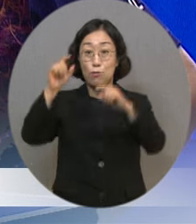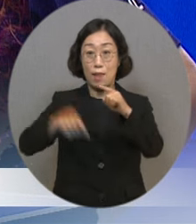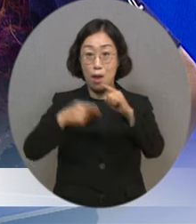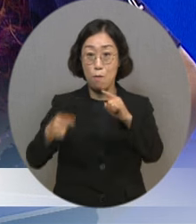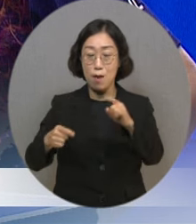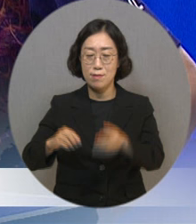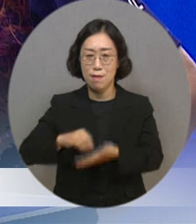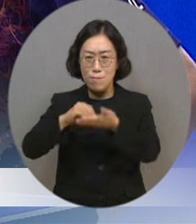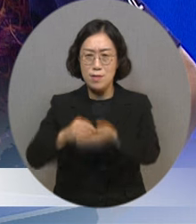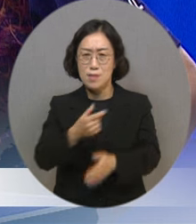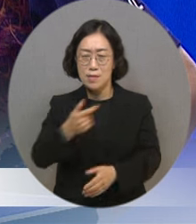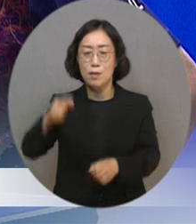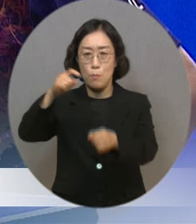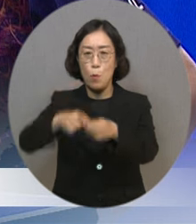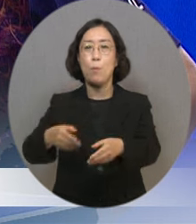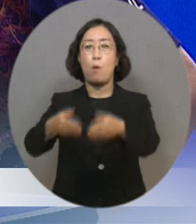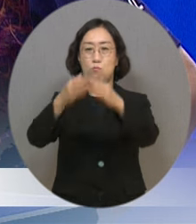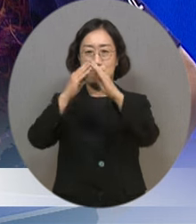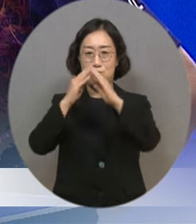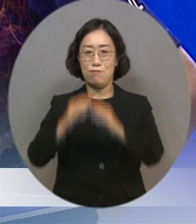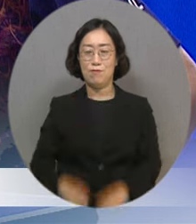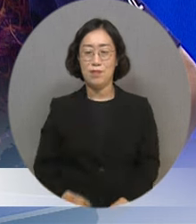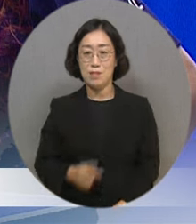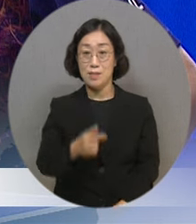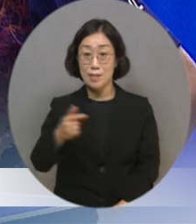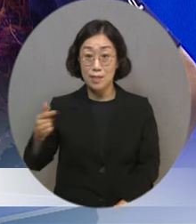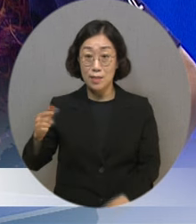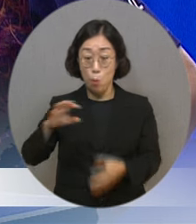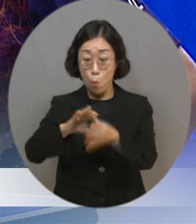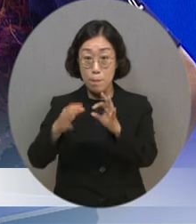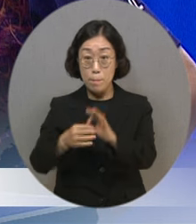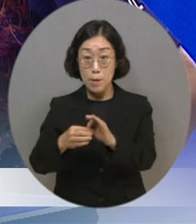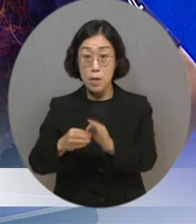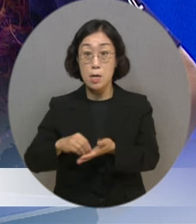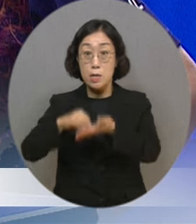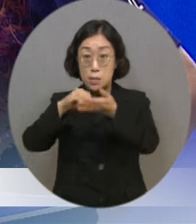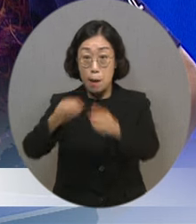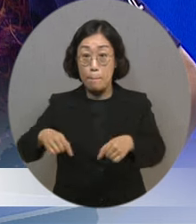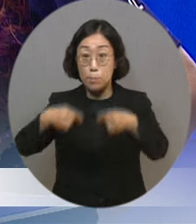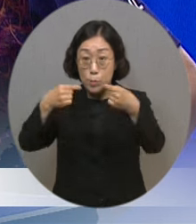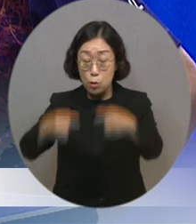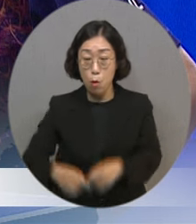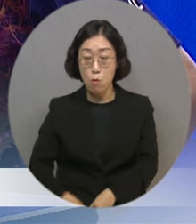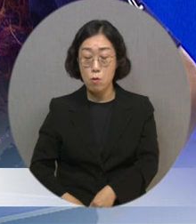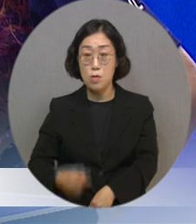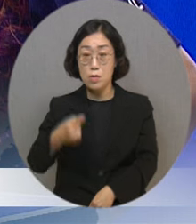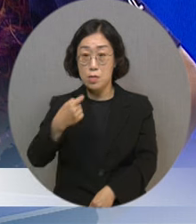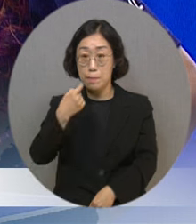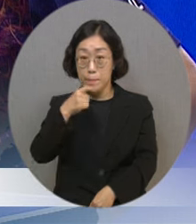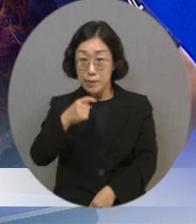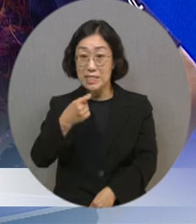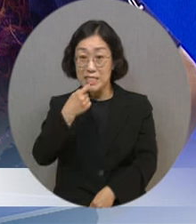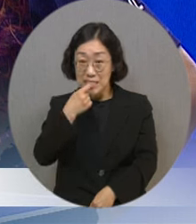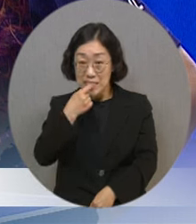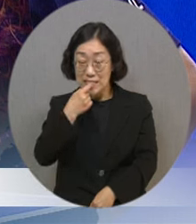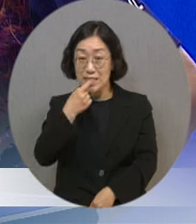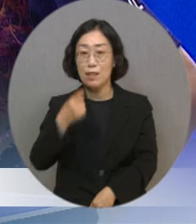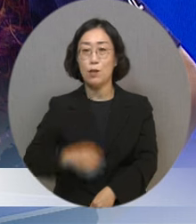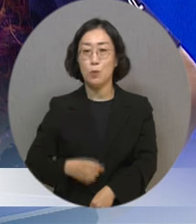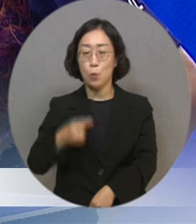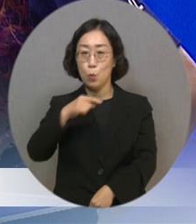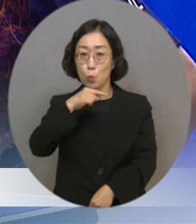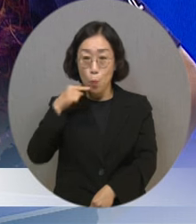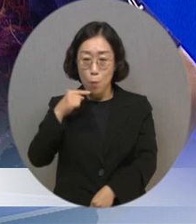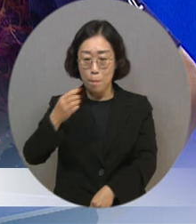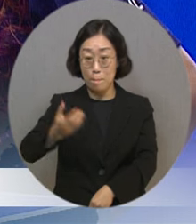새기고 있습니다. 그중 첫 패럴림픽 도전에 무려 은메달과 동메달을 획득한 장영진 탁구 선수를